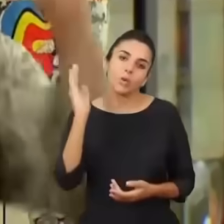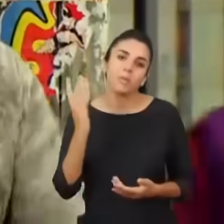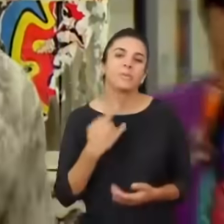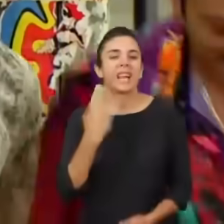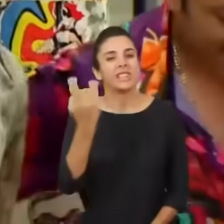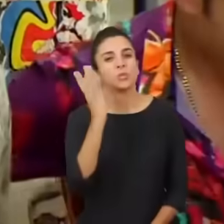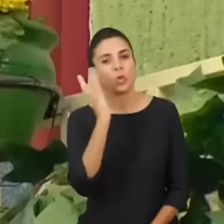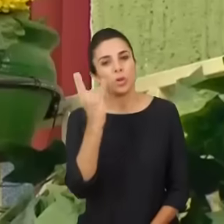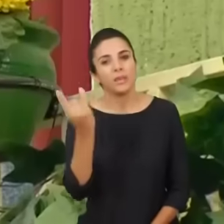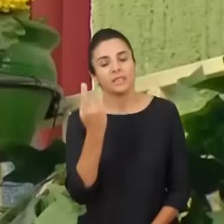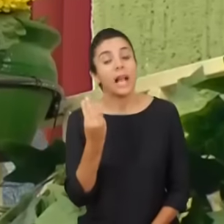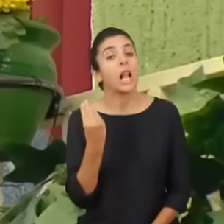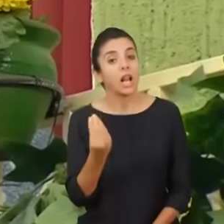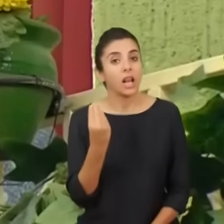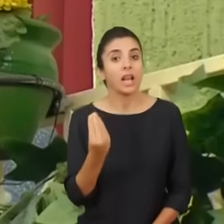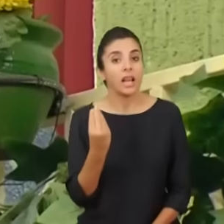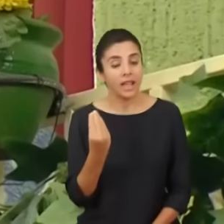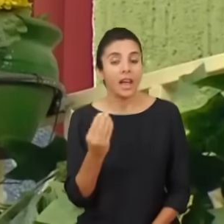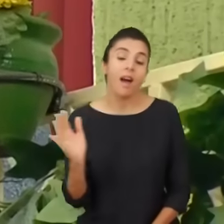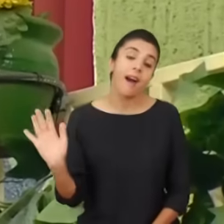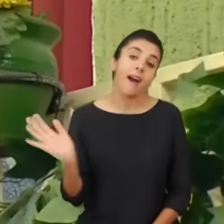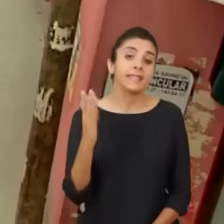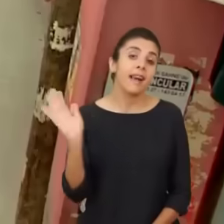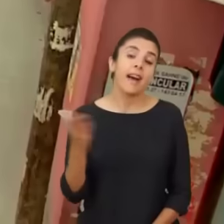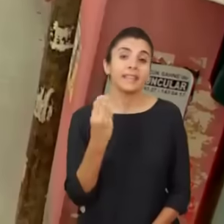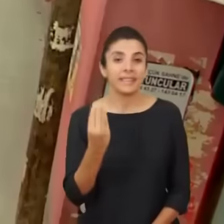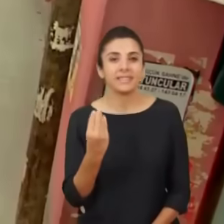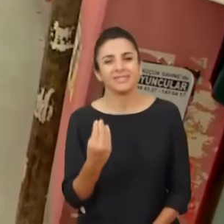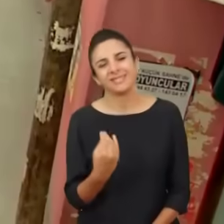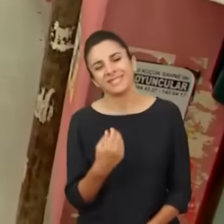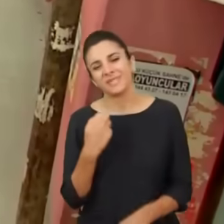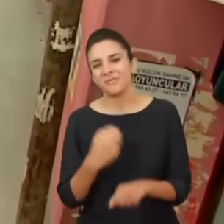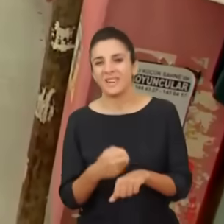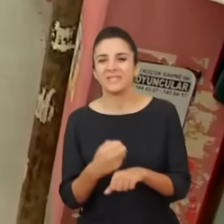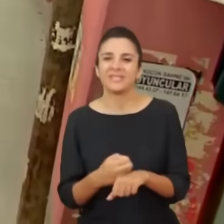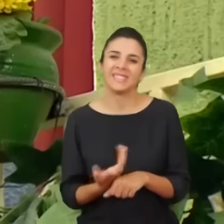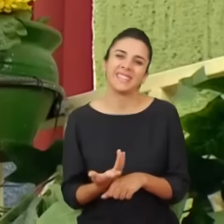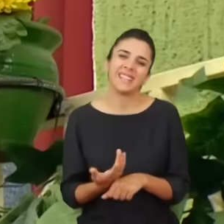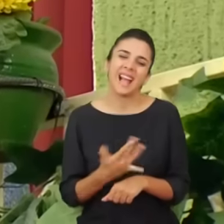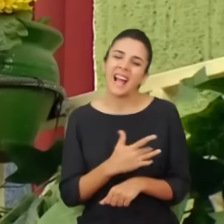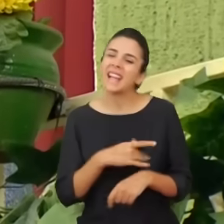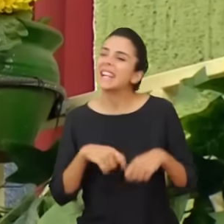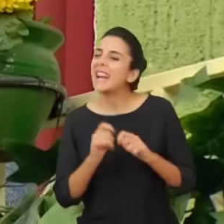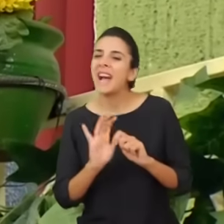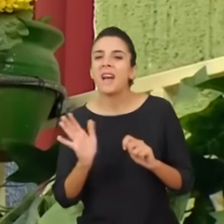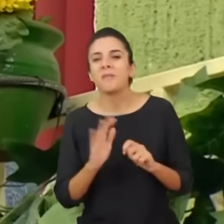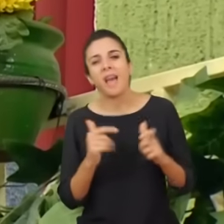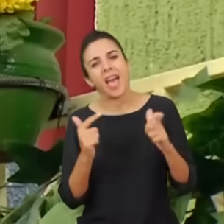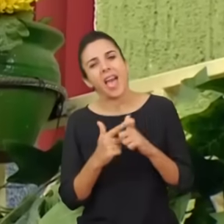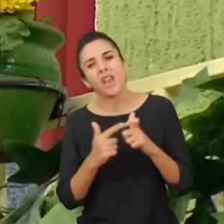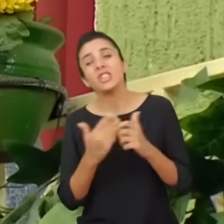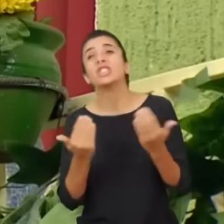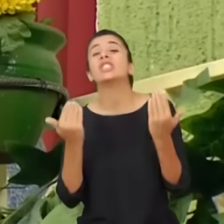bir dolaşacağız. İyi, iyi, iyi yapıyorsunuz. Hadi bakalım. Ay kız, kıyamam. Ergun,